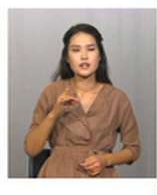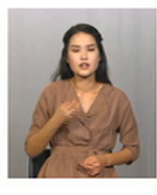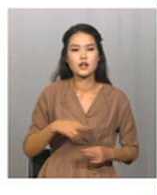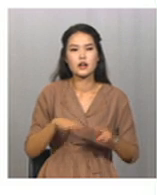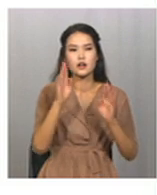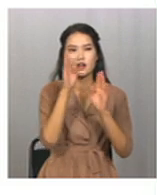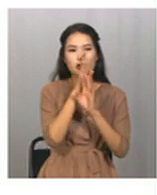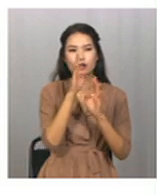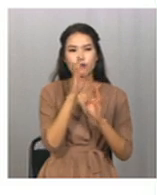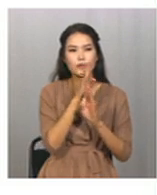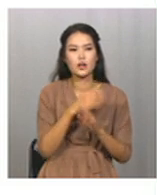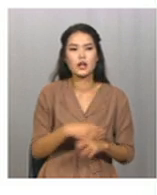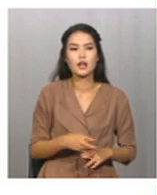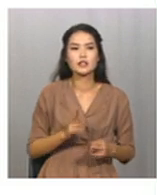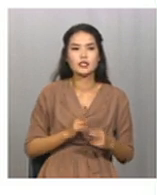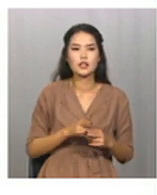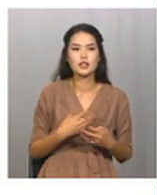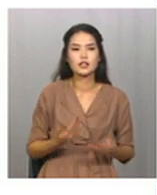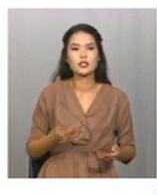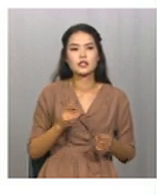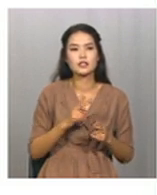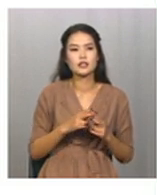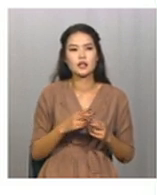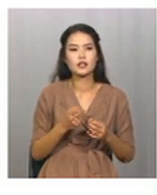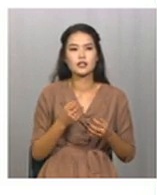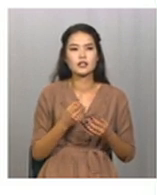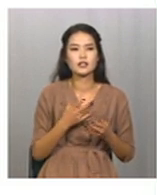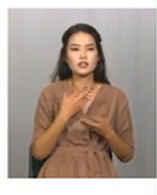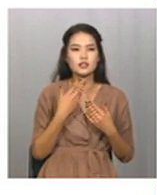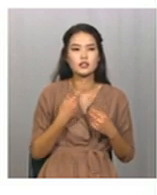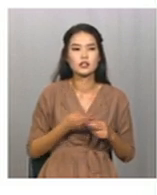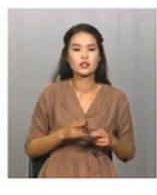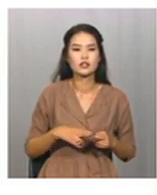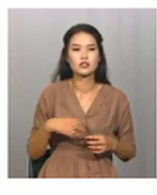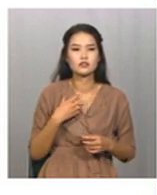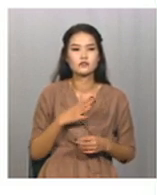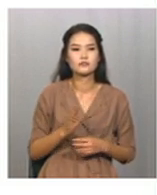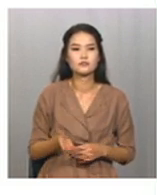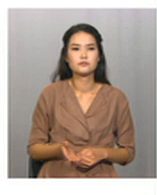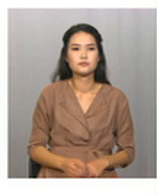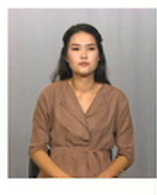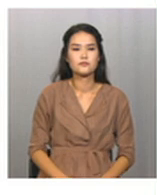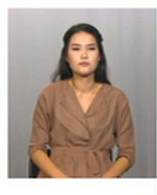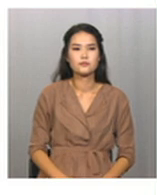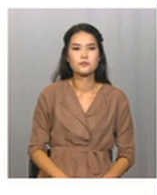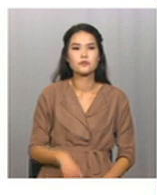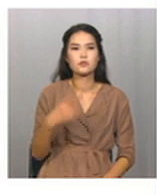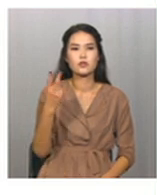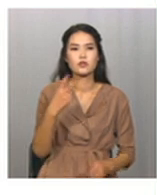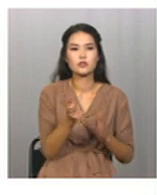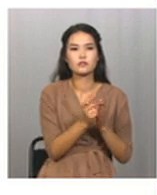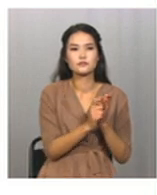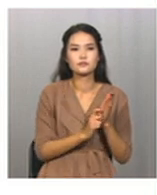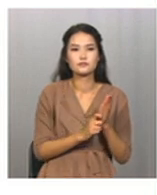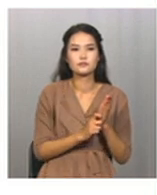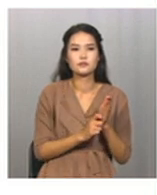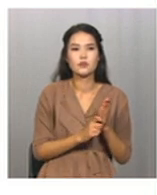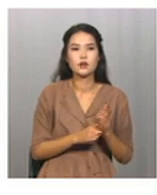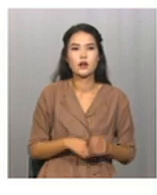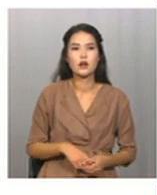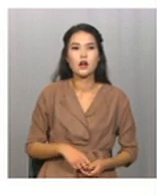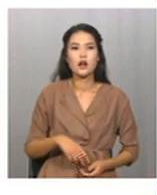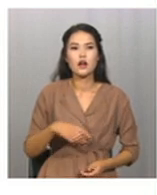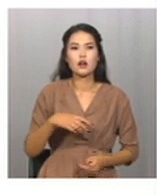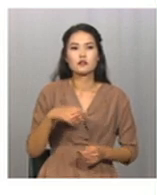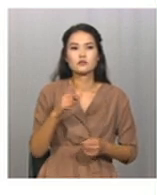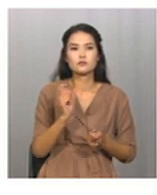экология. Дәлелдер мен дәйектемелерге негізделген. Екінші ә мәтіні.